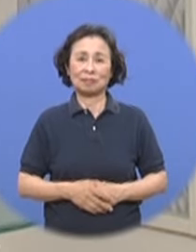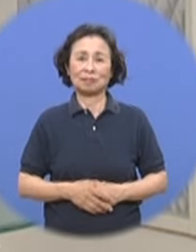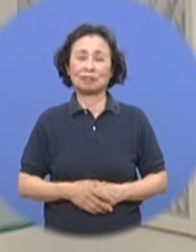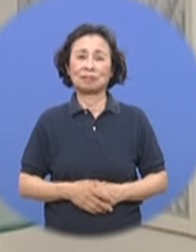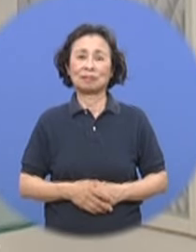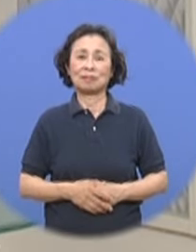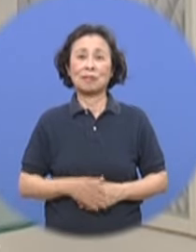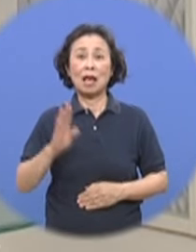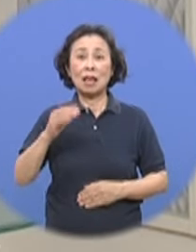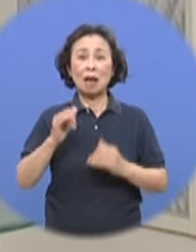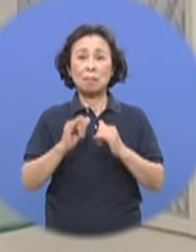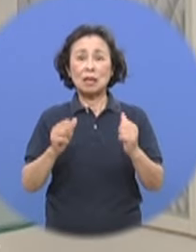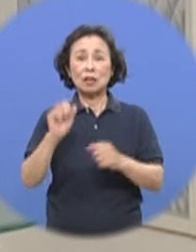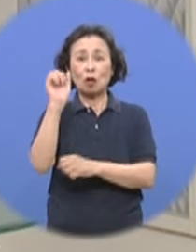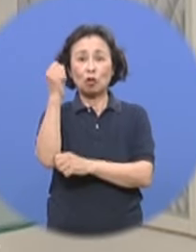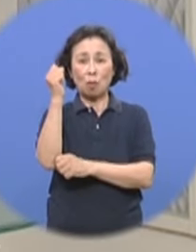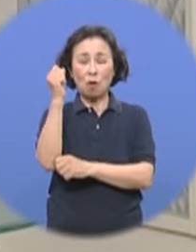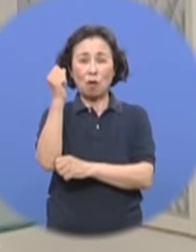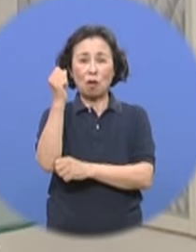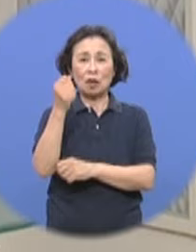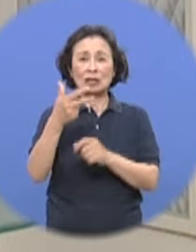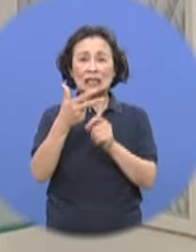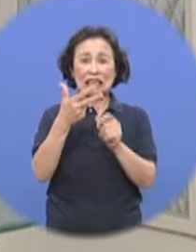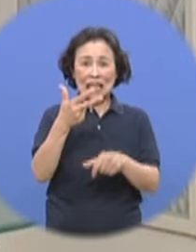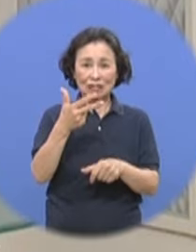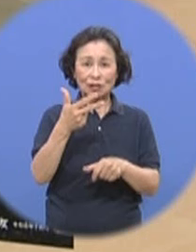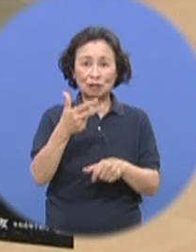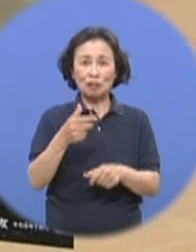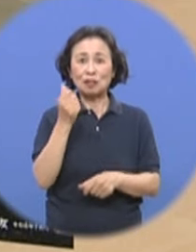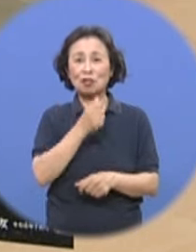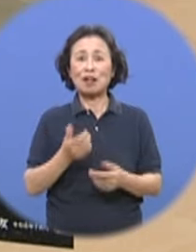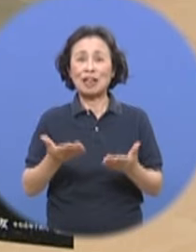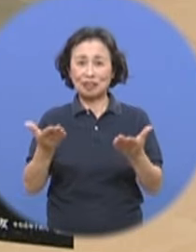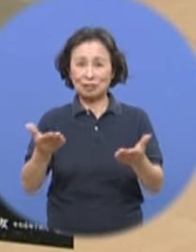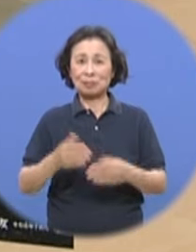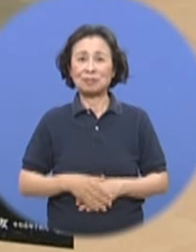最後に県民の友7月号を紹介しましょう。